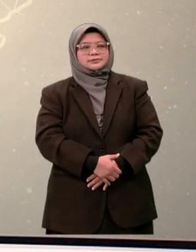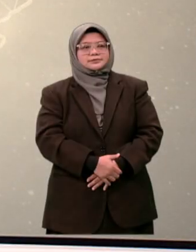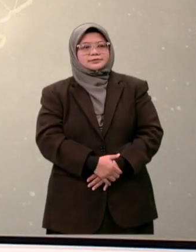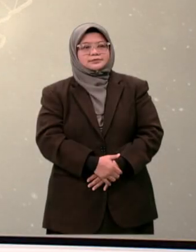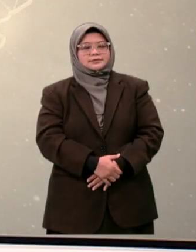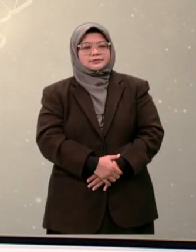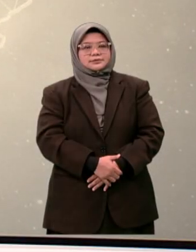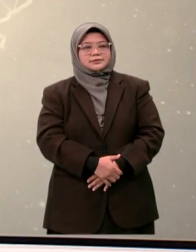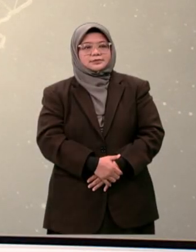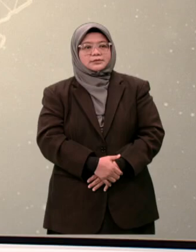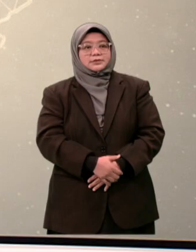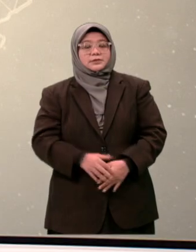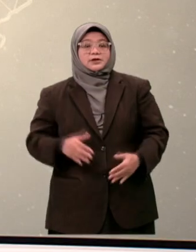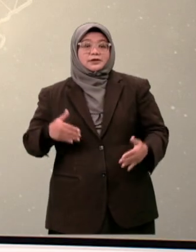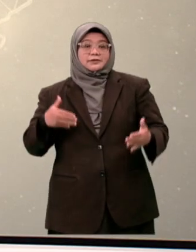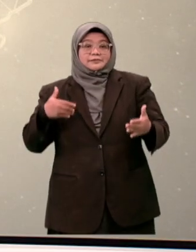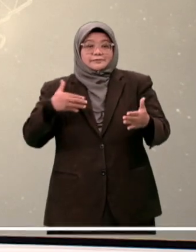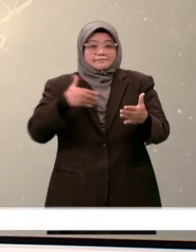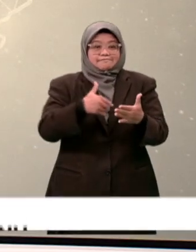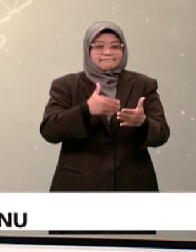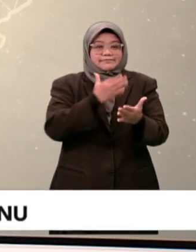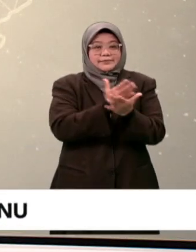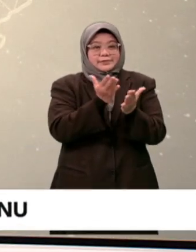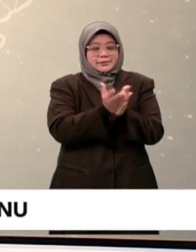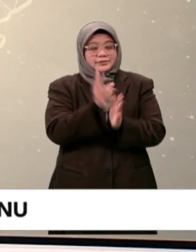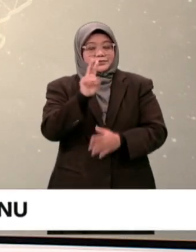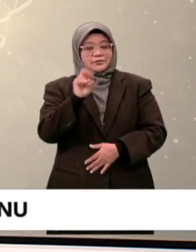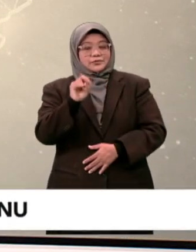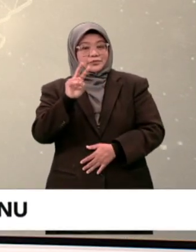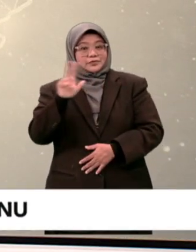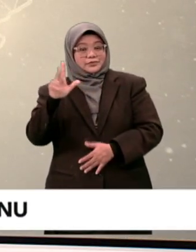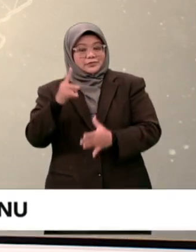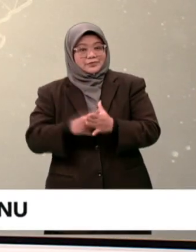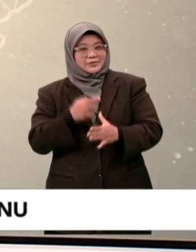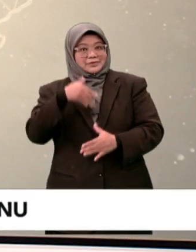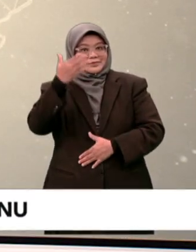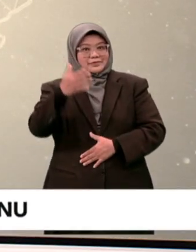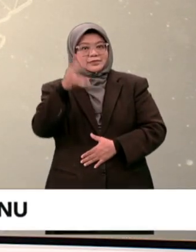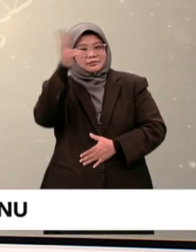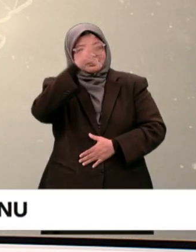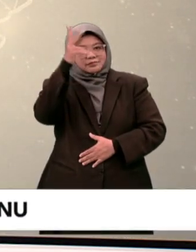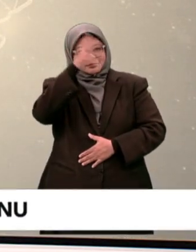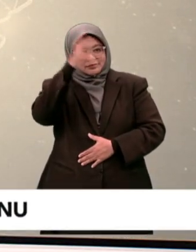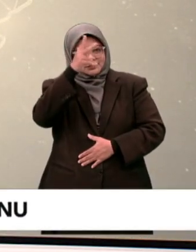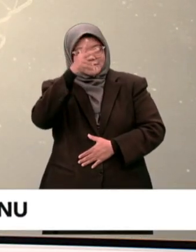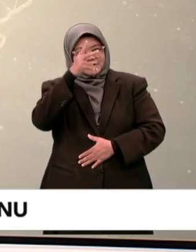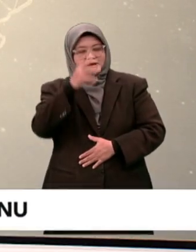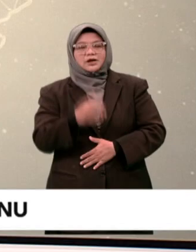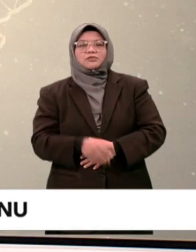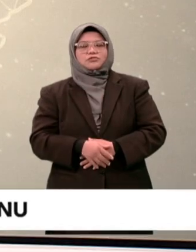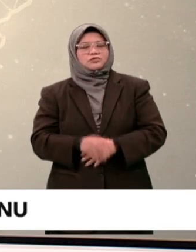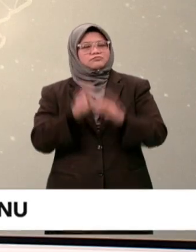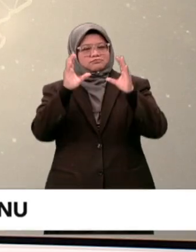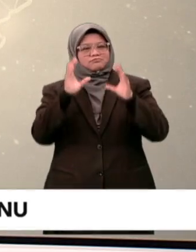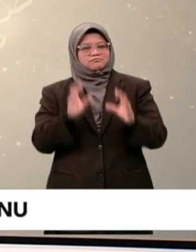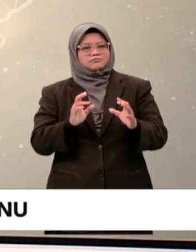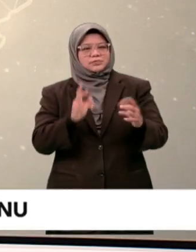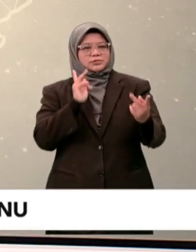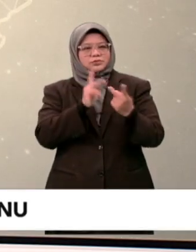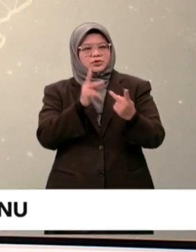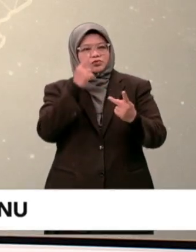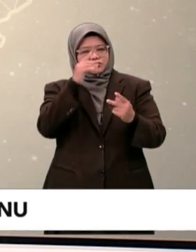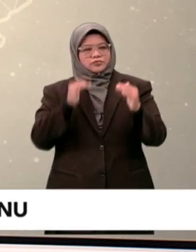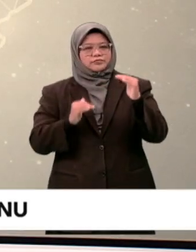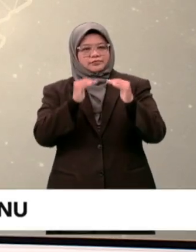menjelang pembentangan bacet 2023 bulan depan kerajaan ini mengambil langkah yang sesuai untuk mengimbangi